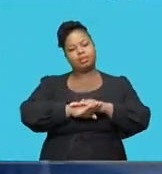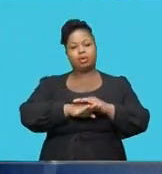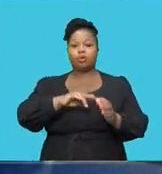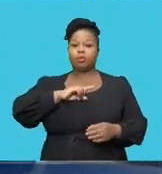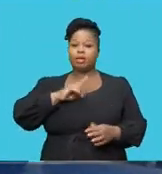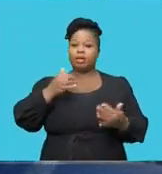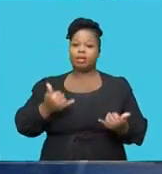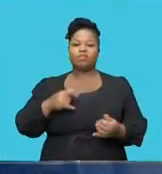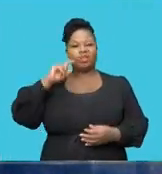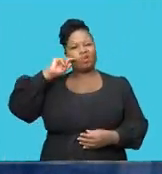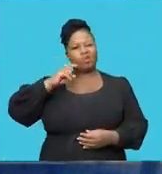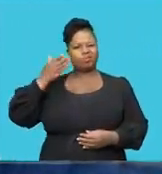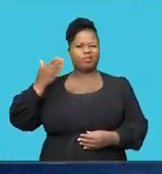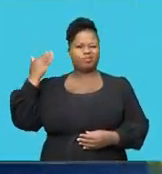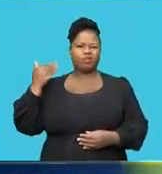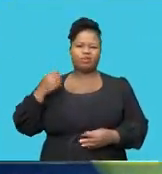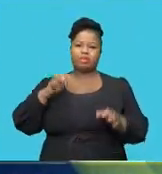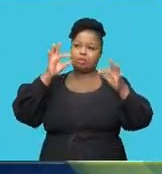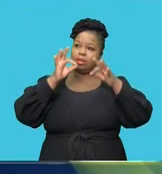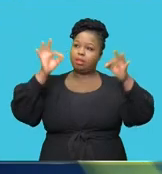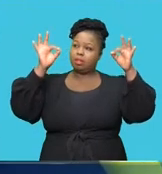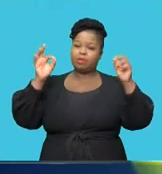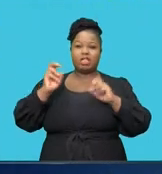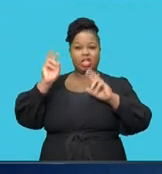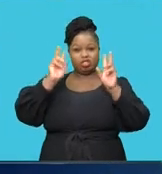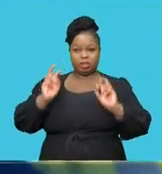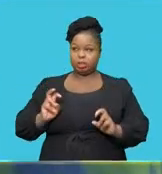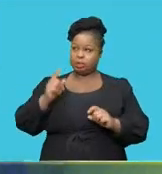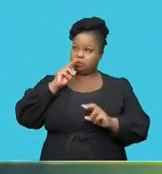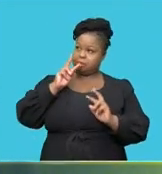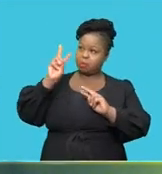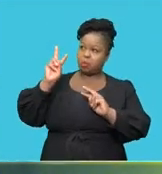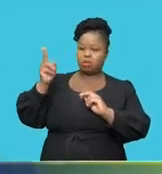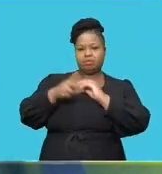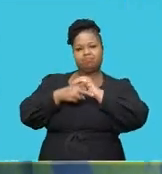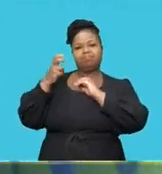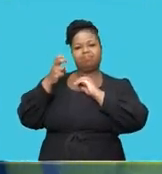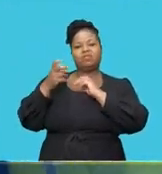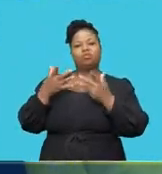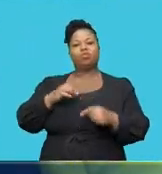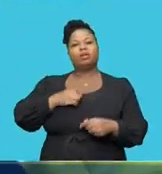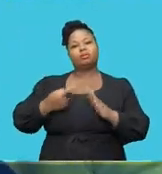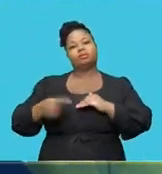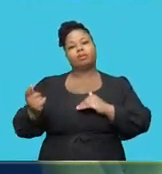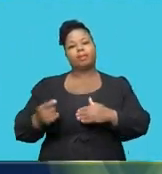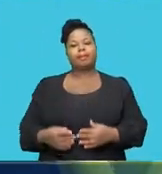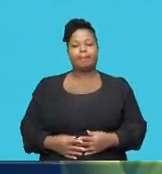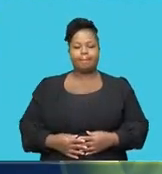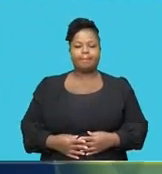kwazisa uhlobo oludala belunezintambo zogesi ebeziyinyama kwiyisigilamkhuba ezintshontsha ngenhloso yokuthengisa